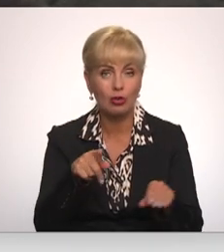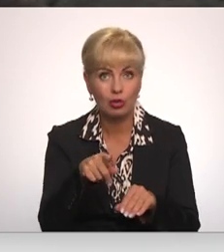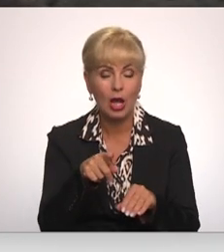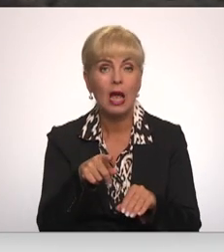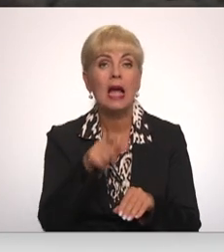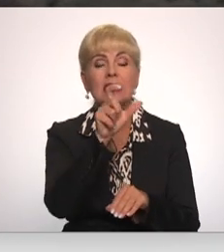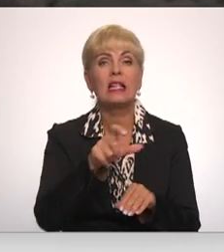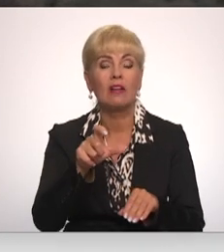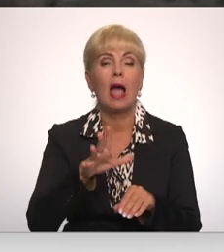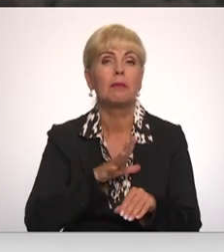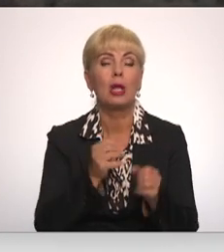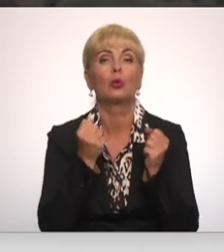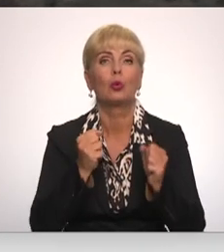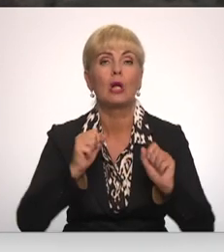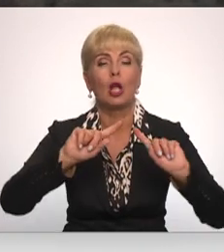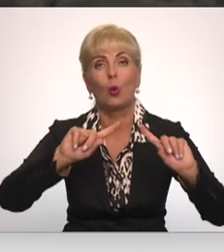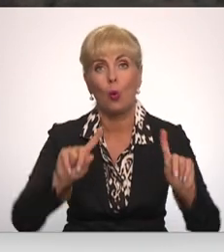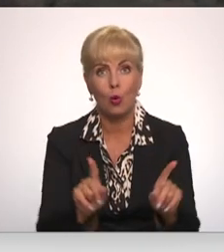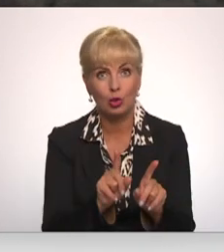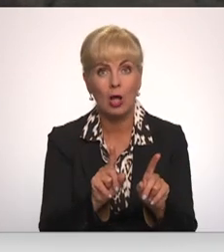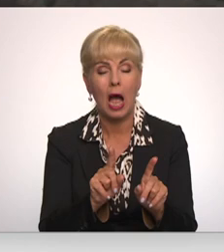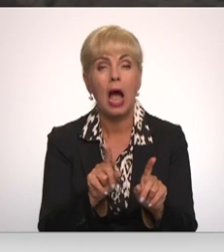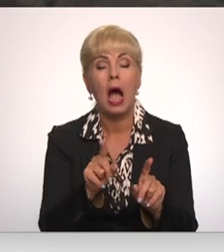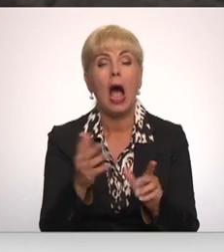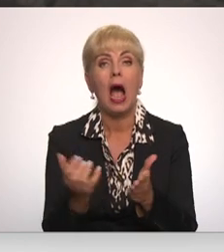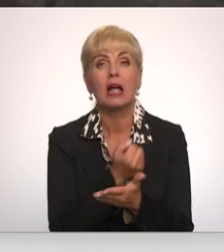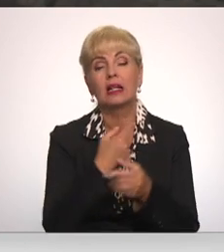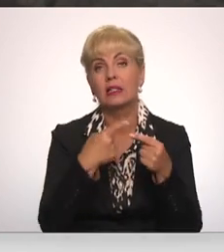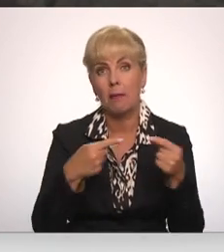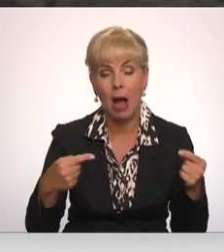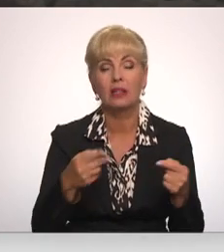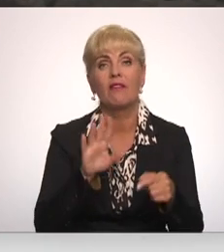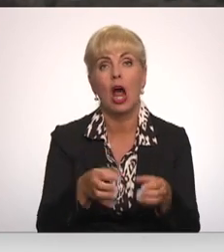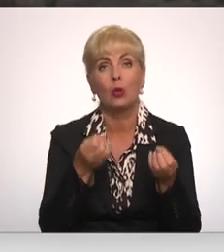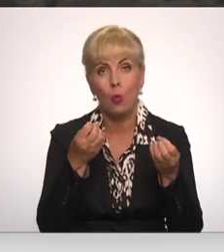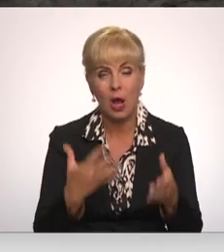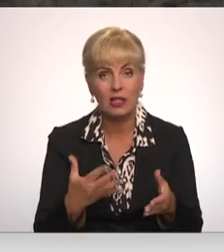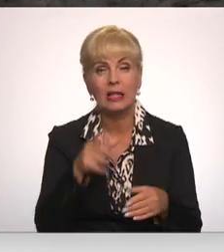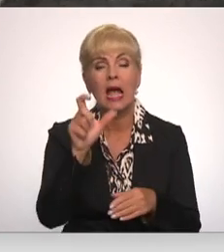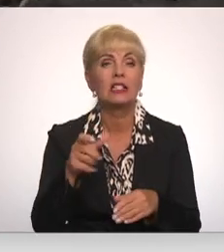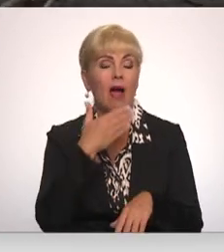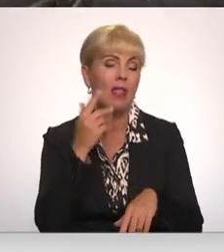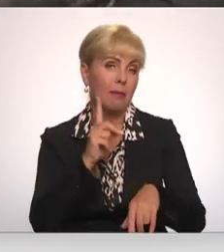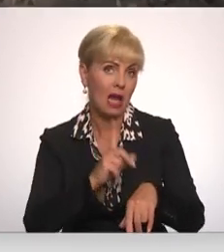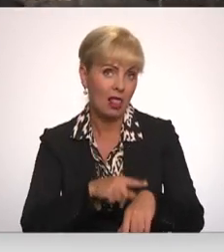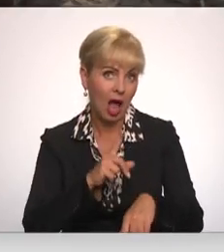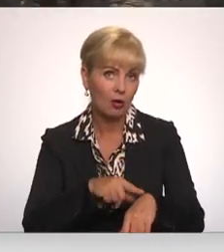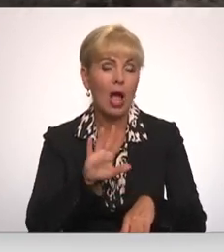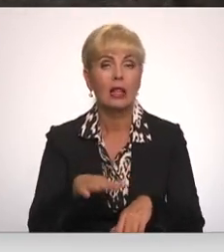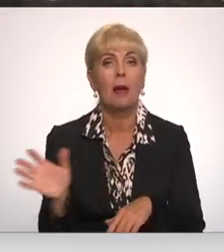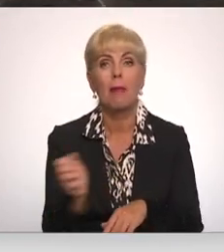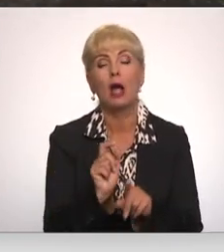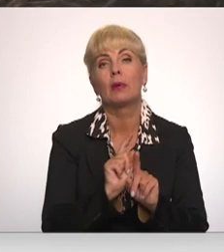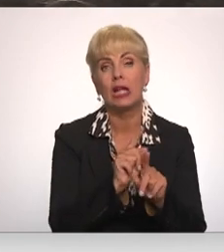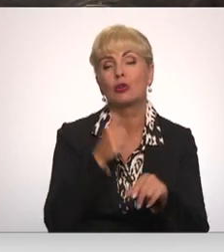turēti gūstā. Pēc atrastajām mantām varam secināt, ka cilvēkiem nav bijis laika, lai paņemt līdz